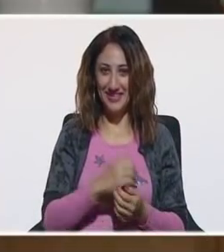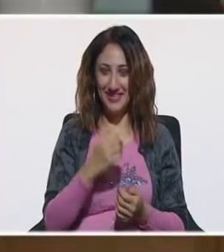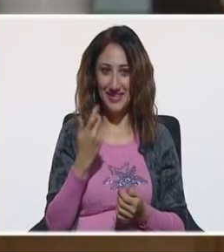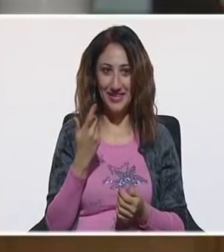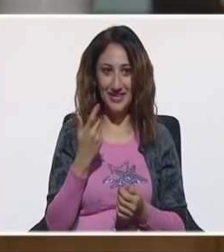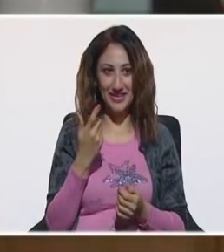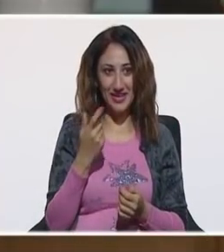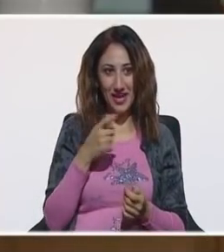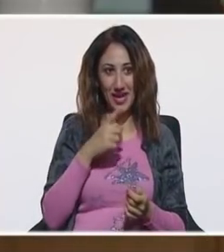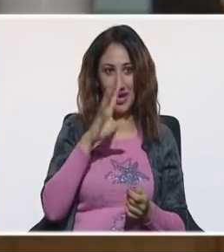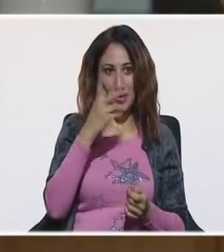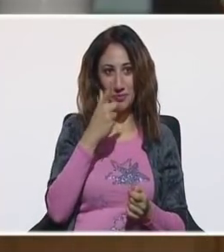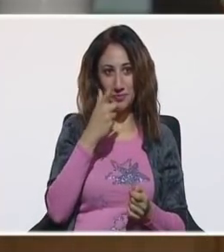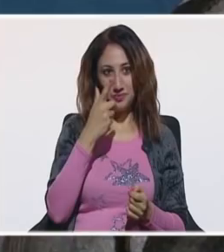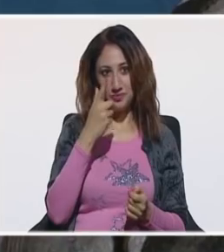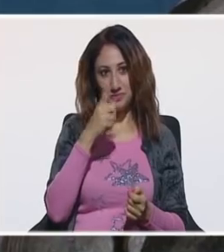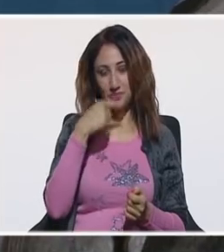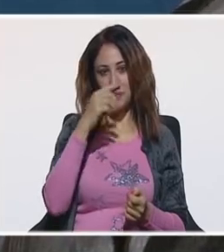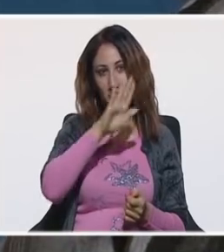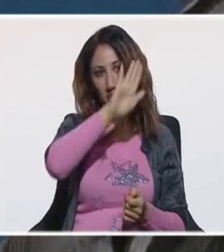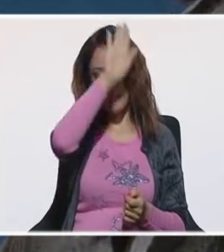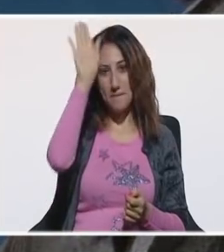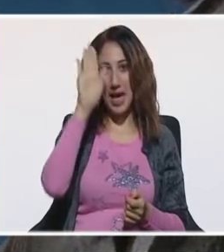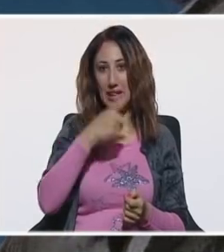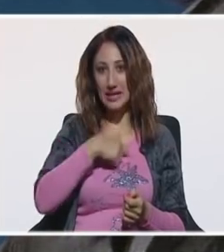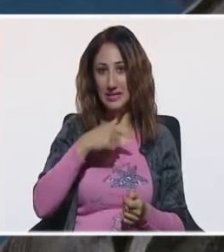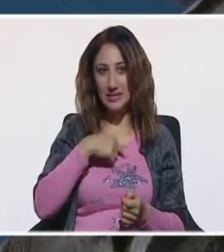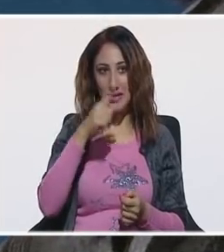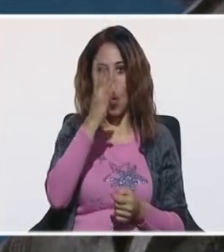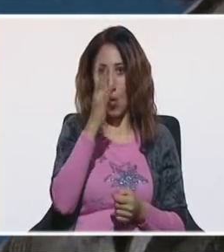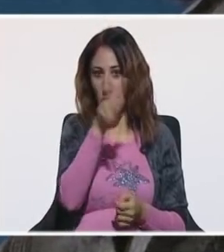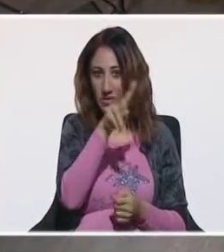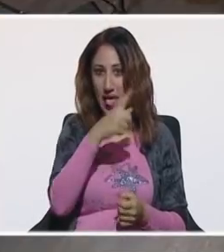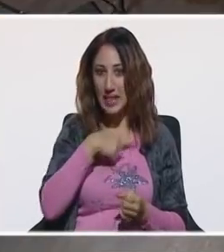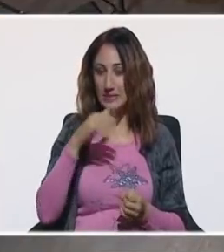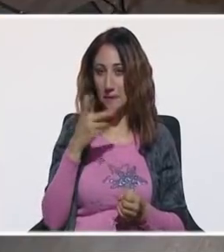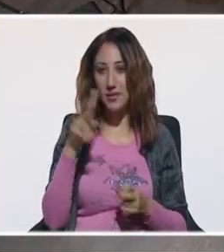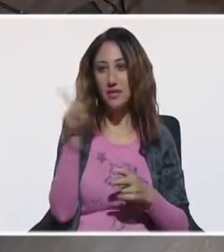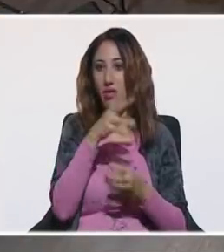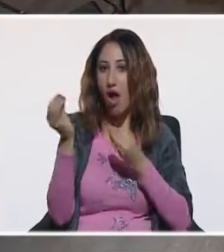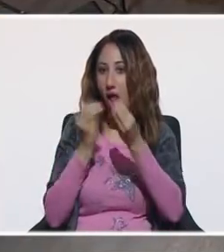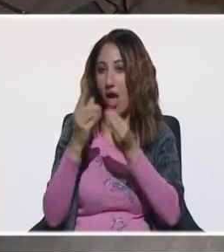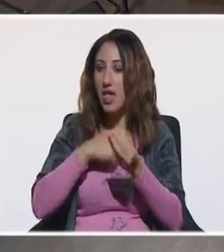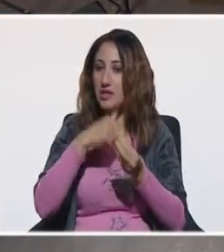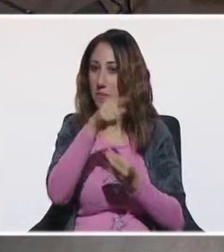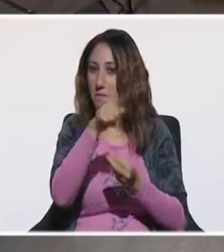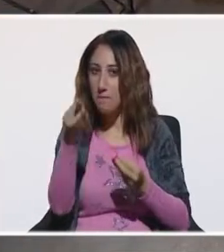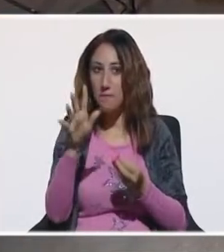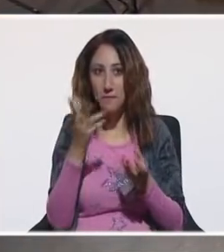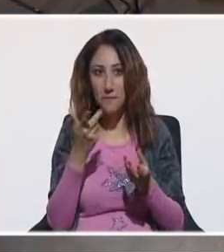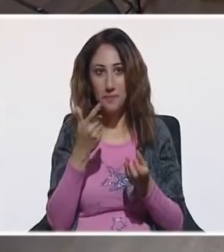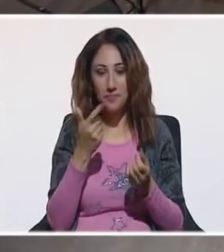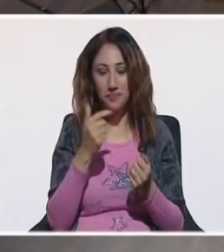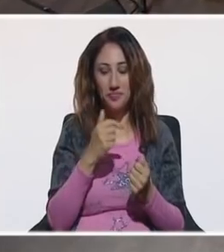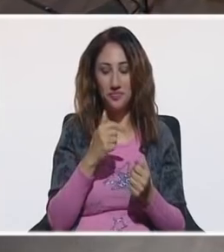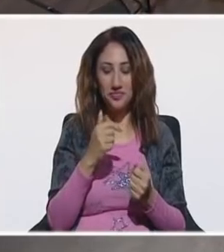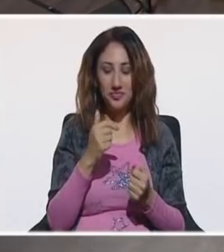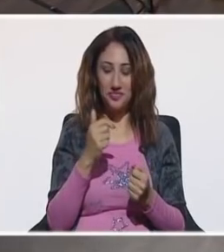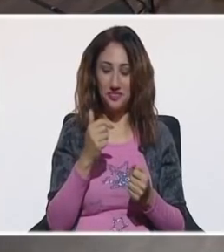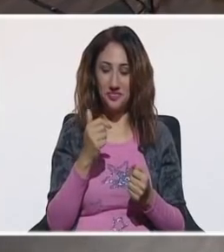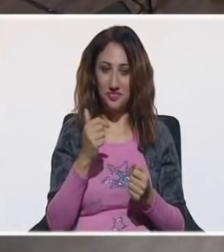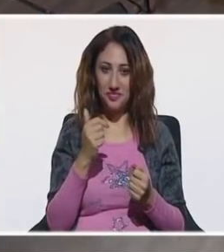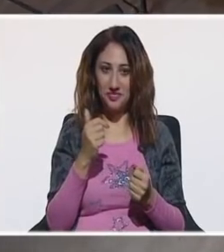مين اللي كان مسميهم انت ولا الملك فريد شوقي انا وفريد يعني احنا الاثنين الشرفيين بس انت بوظت النور